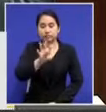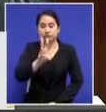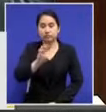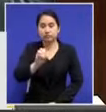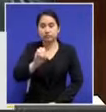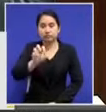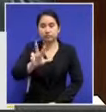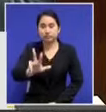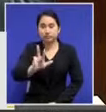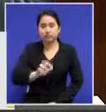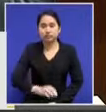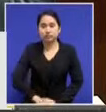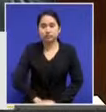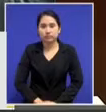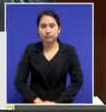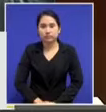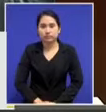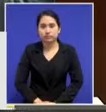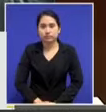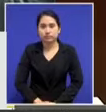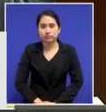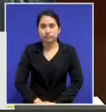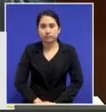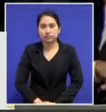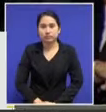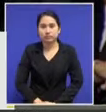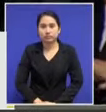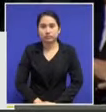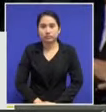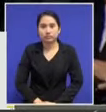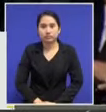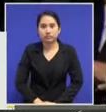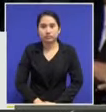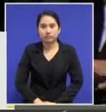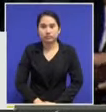463นายวรภพวิริยะโลด คุณธนาธรจึงรุ่งเรืองกิจครับ